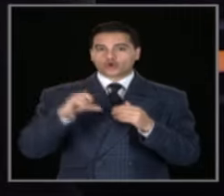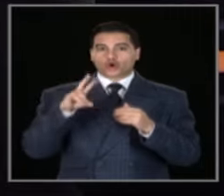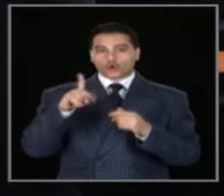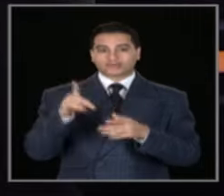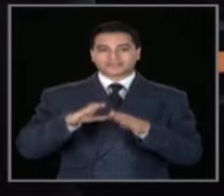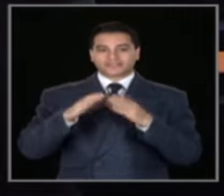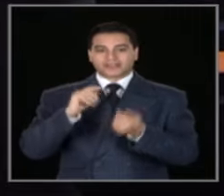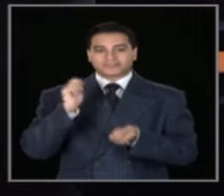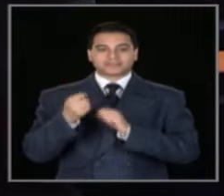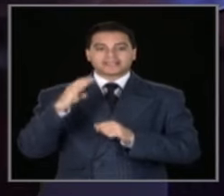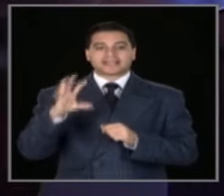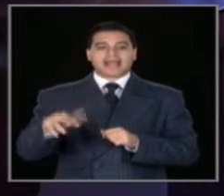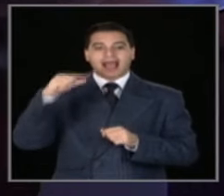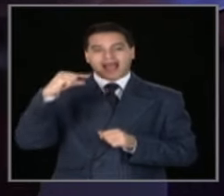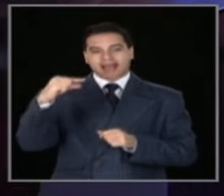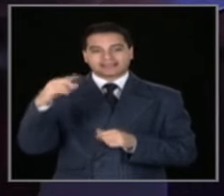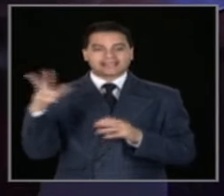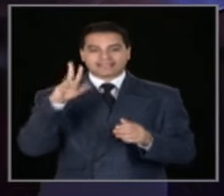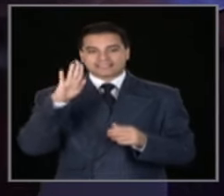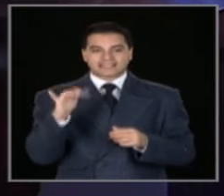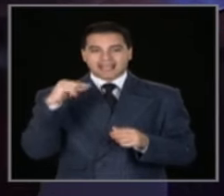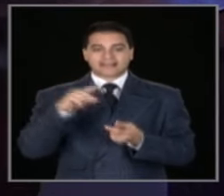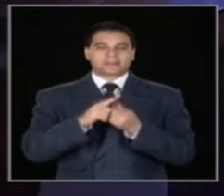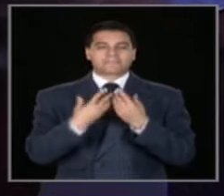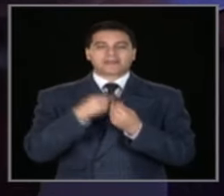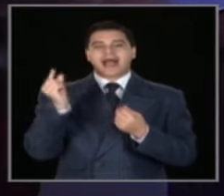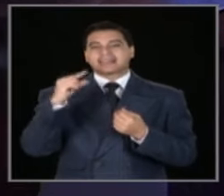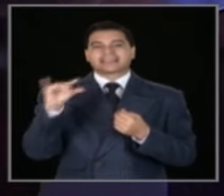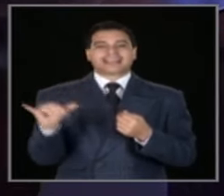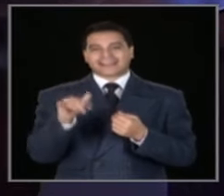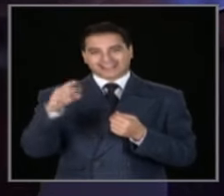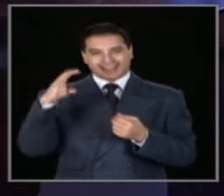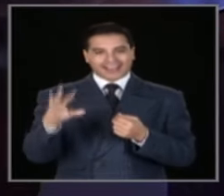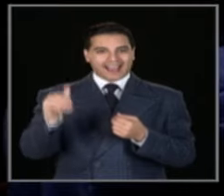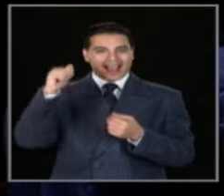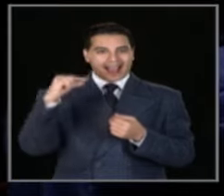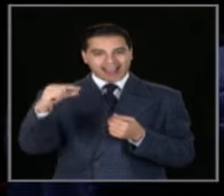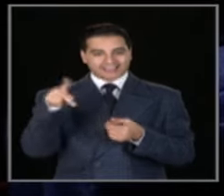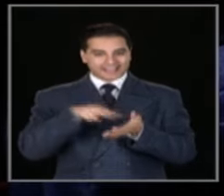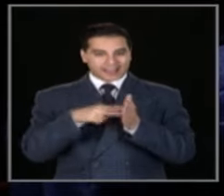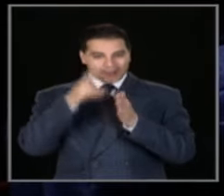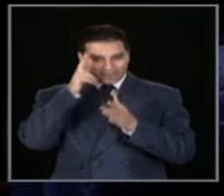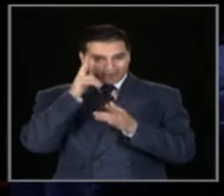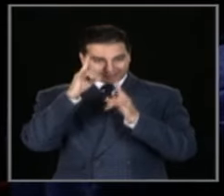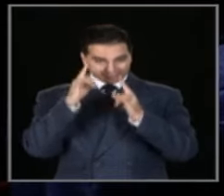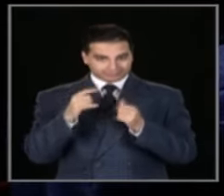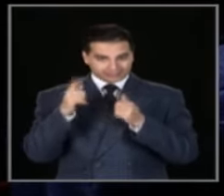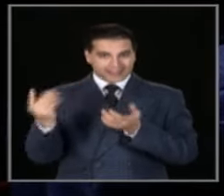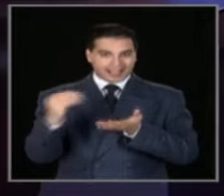واحد، جهاد السيد نزلت مكان ندى زكي. ازيك يا جهاد؟ يا سلام، الحمد لله. نزل عشان خاطر ايه؟